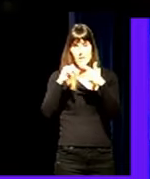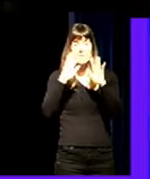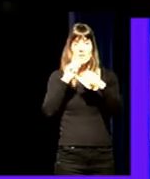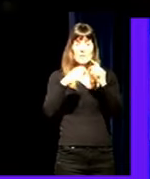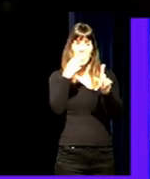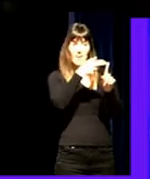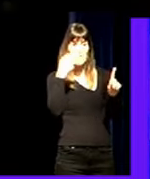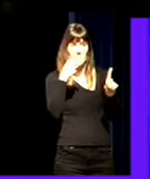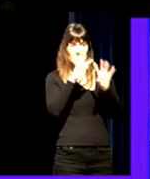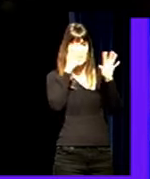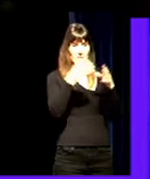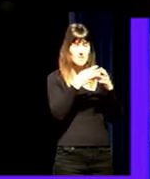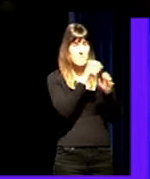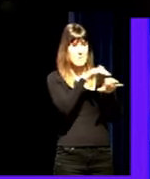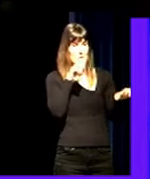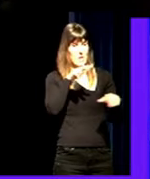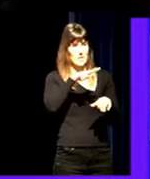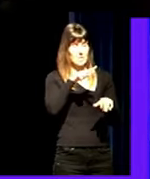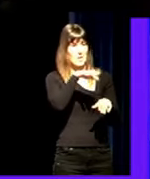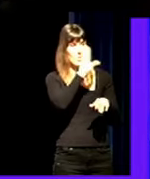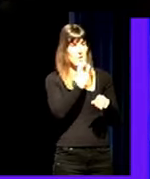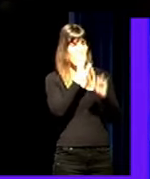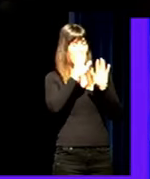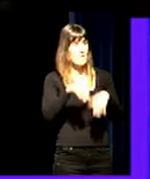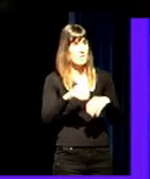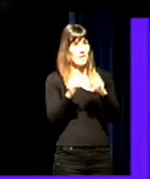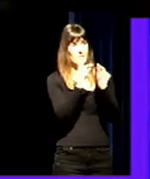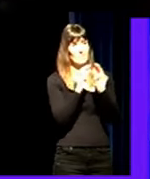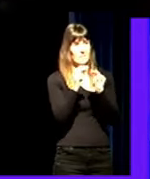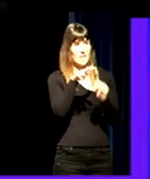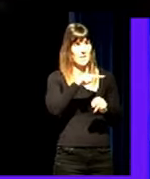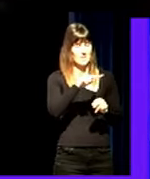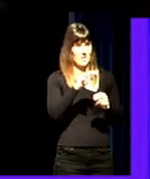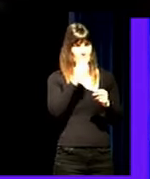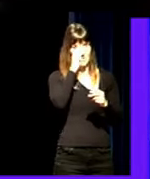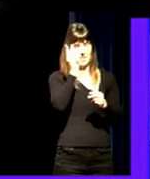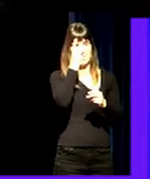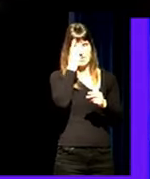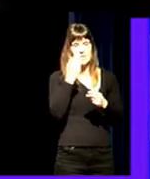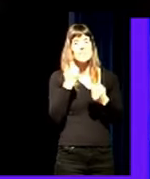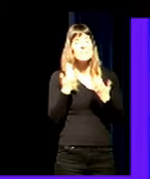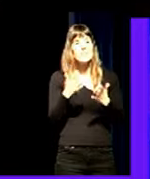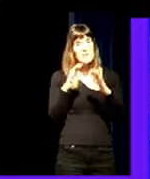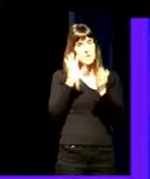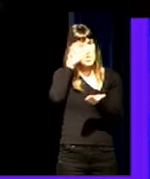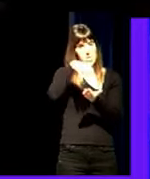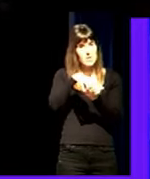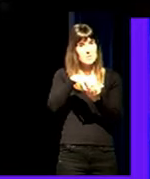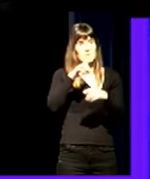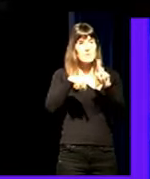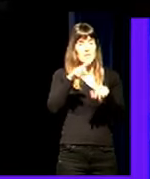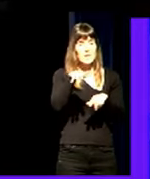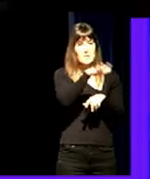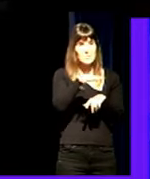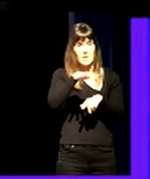gertatzen zaigun, adibidez hainbat eskoletan, segun eta nola dagoen espazioak eta non geratzen diren, badauz, ez da familia asko, ez